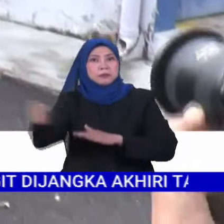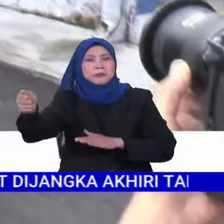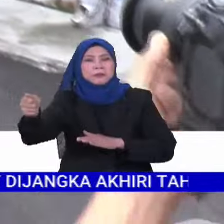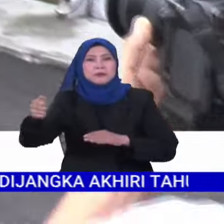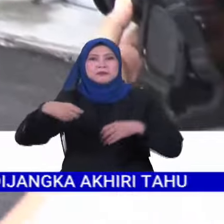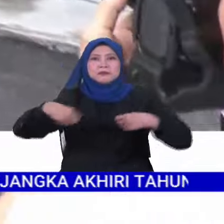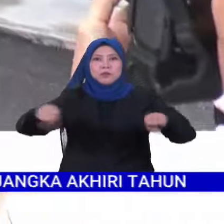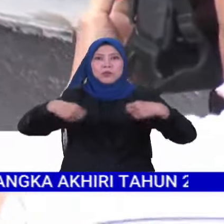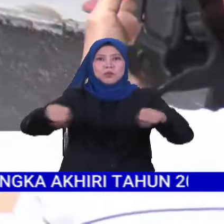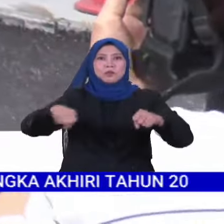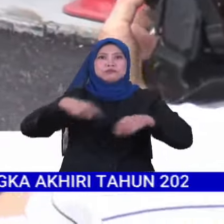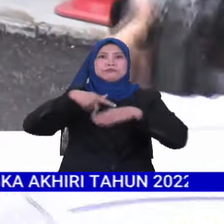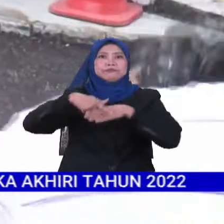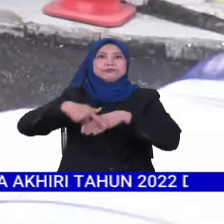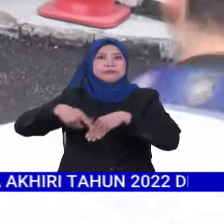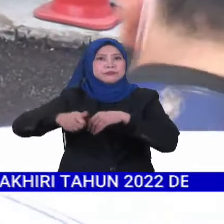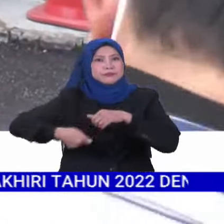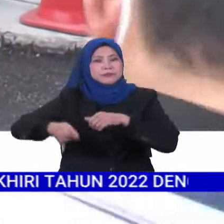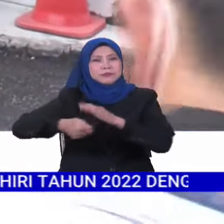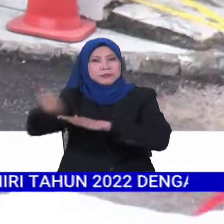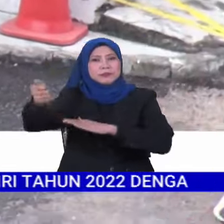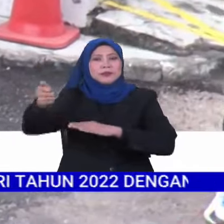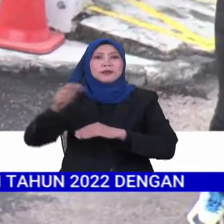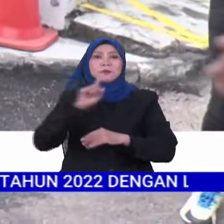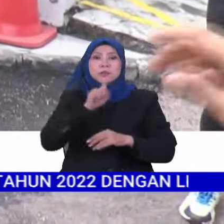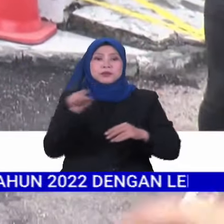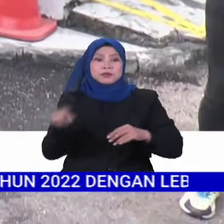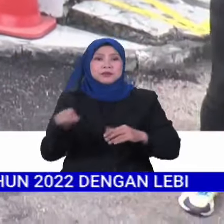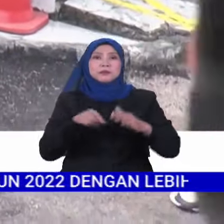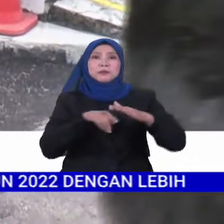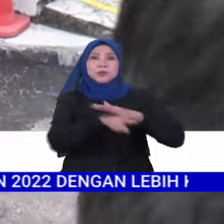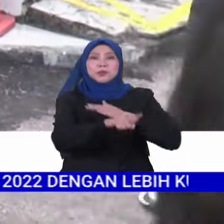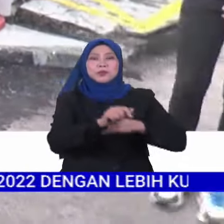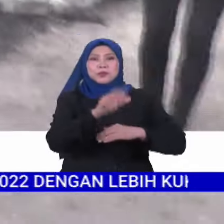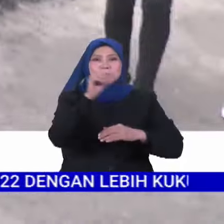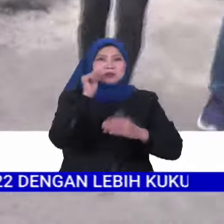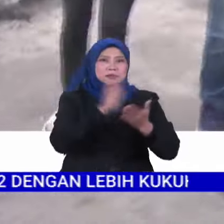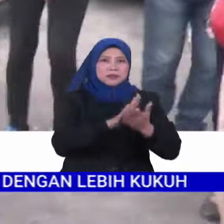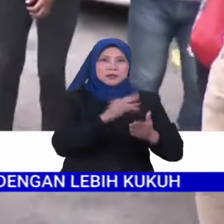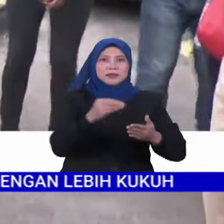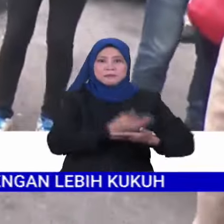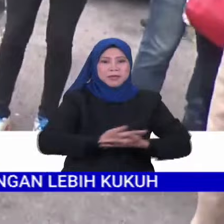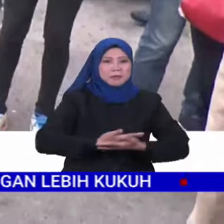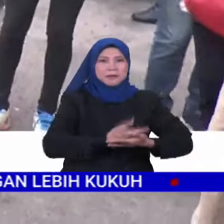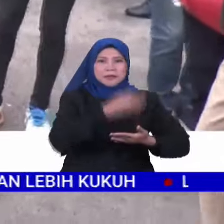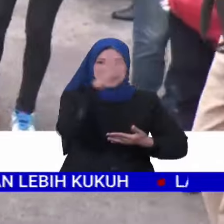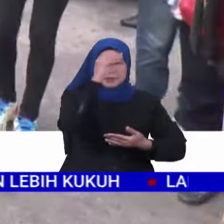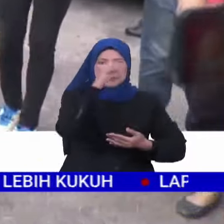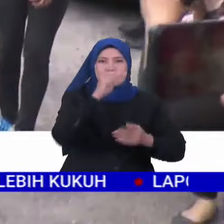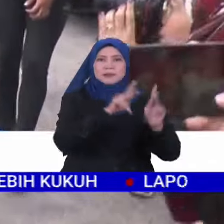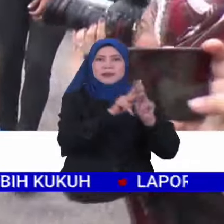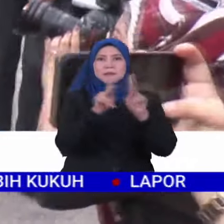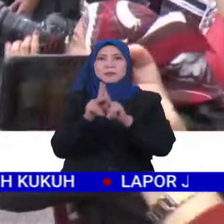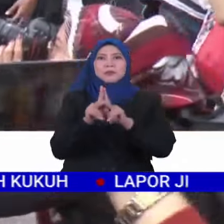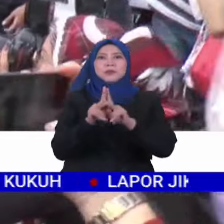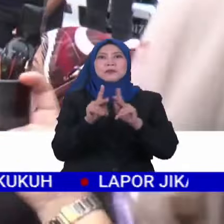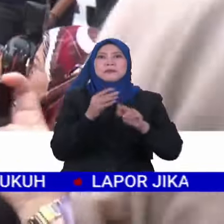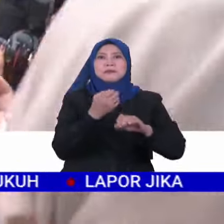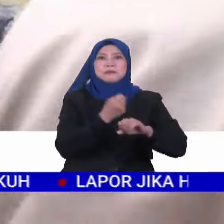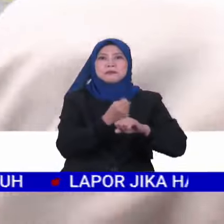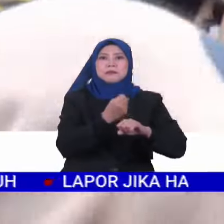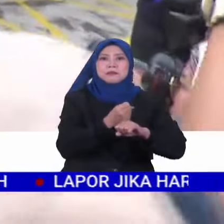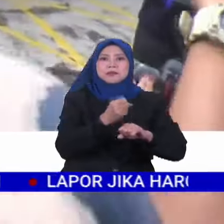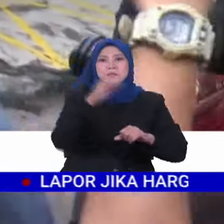diri dengan menunggang motosikal dia disaki membunuh istri dan bayi lelakinya di sebuah rumah di kampung bakar batu cowok